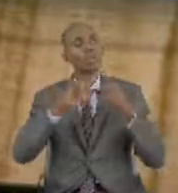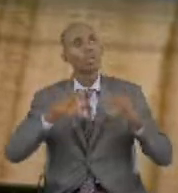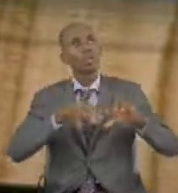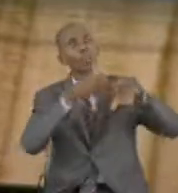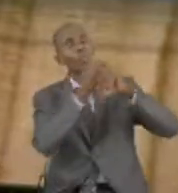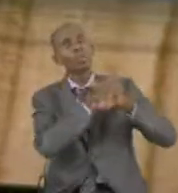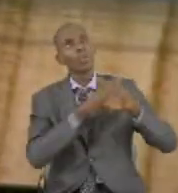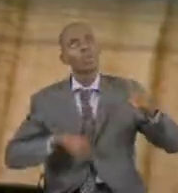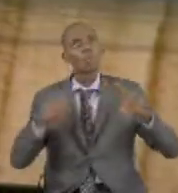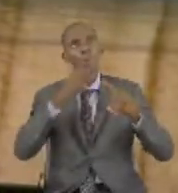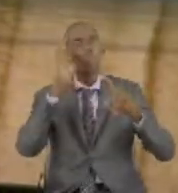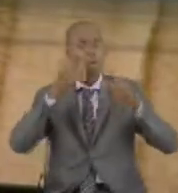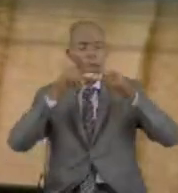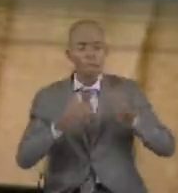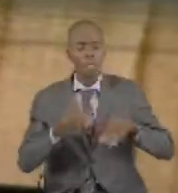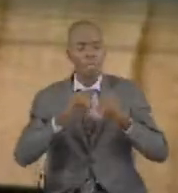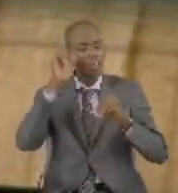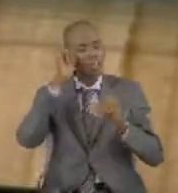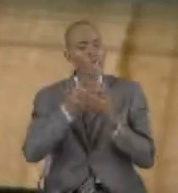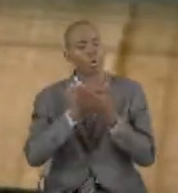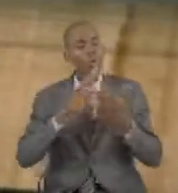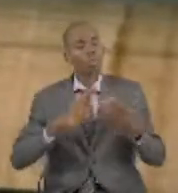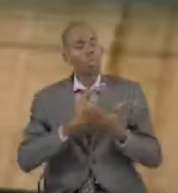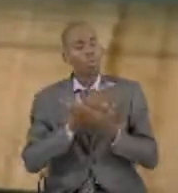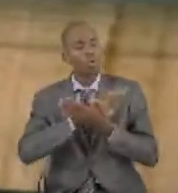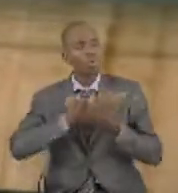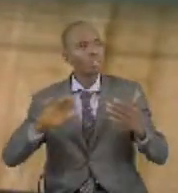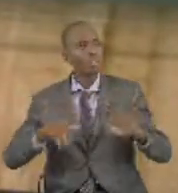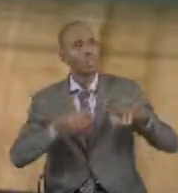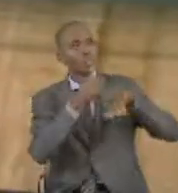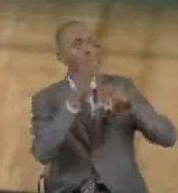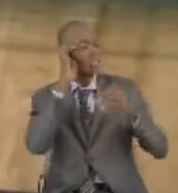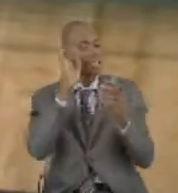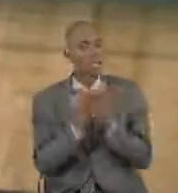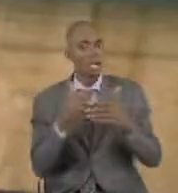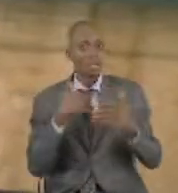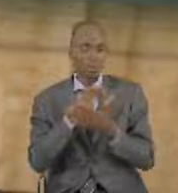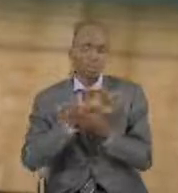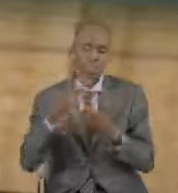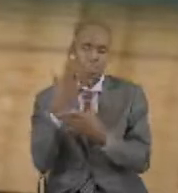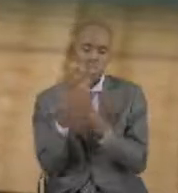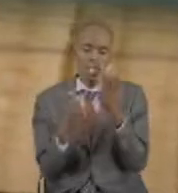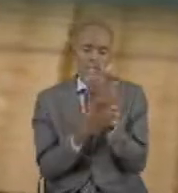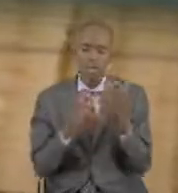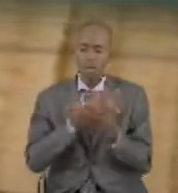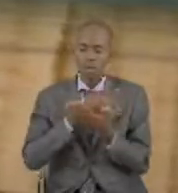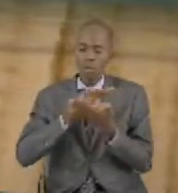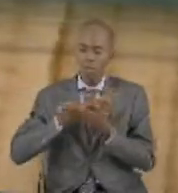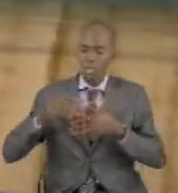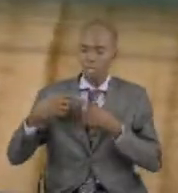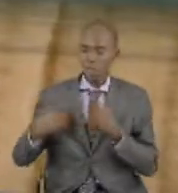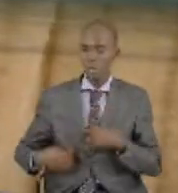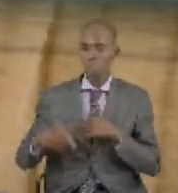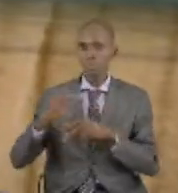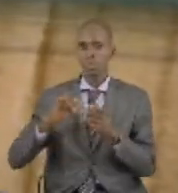Seigneur et qui restera dans sa montagne sainte, celui-là qui a les mains pures, les mains pures, les